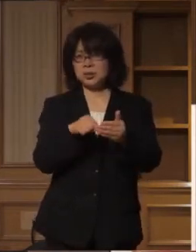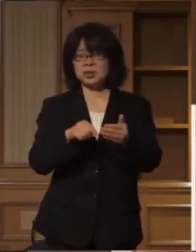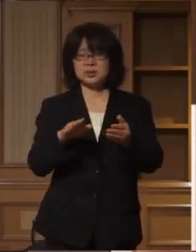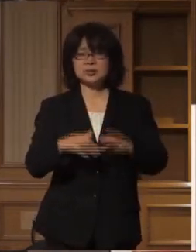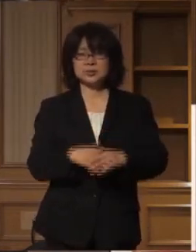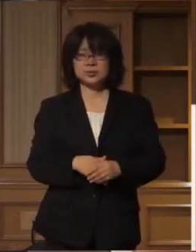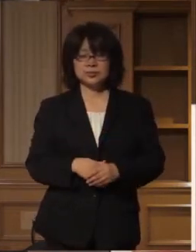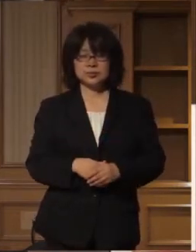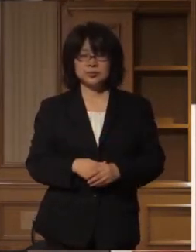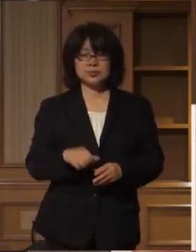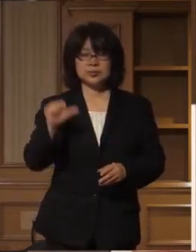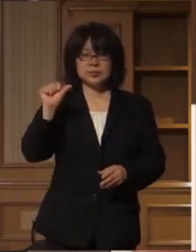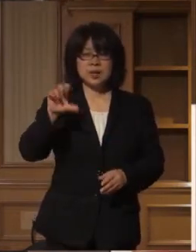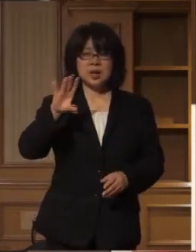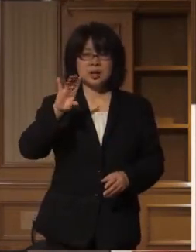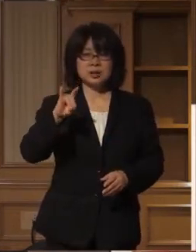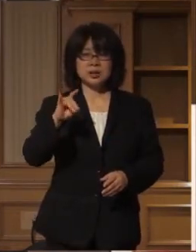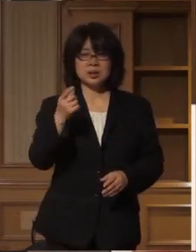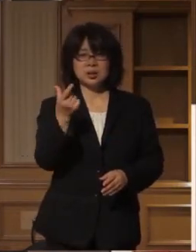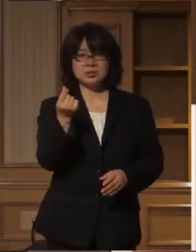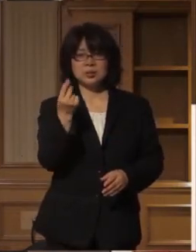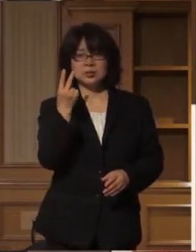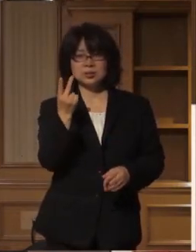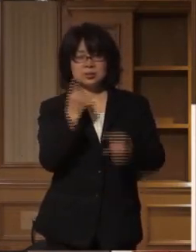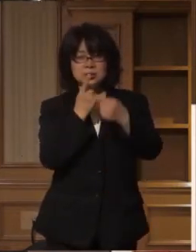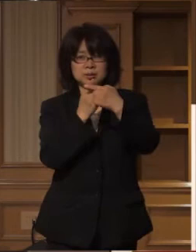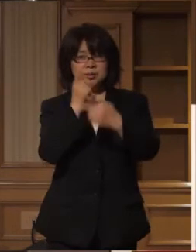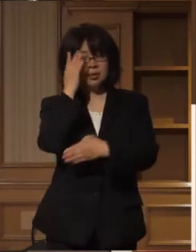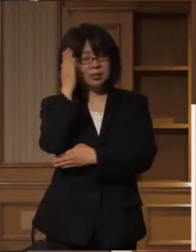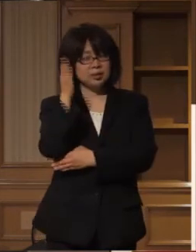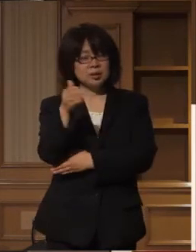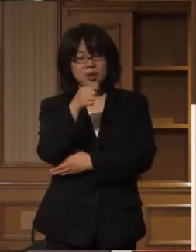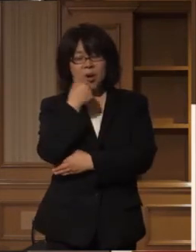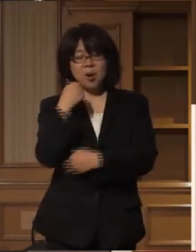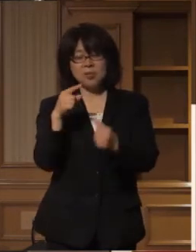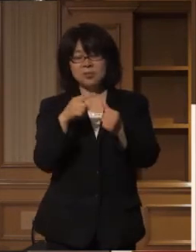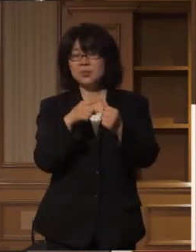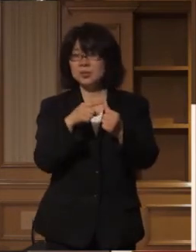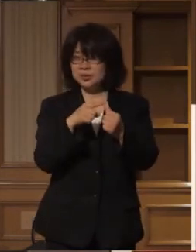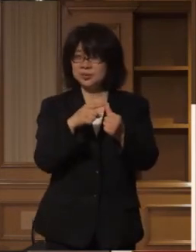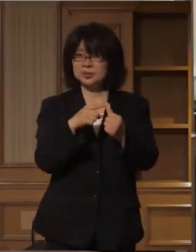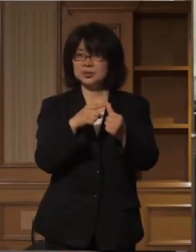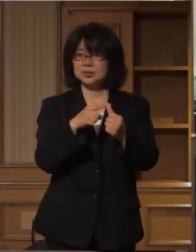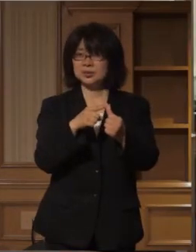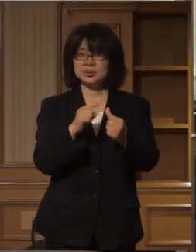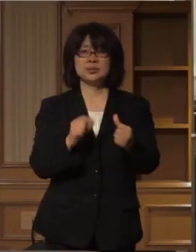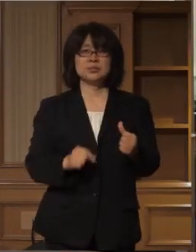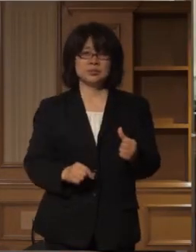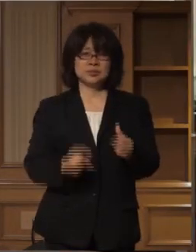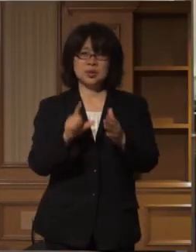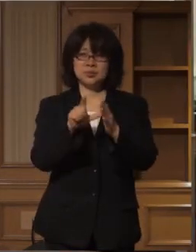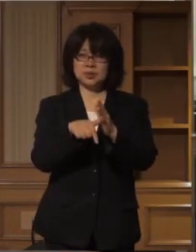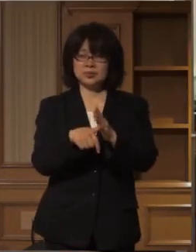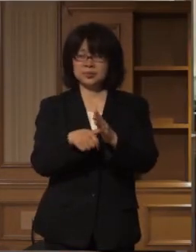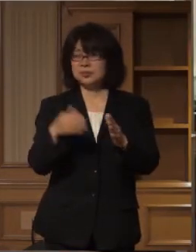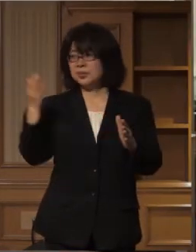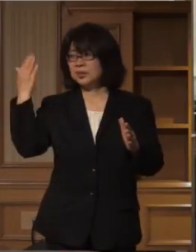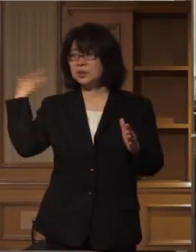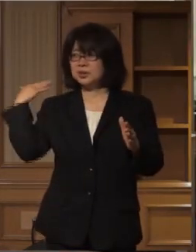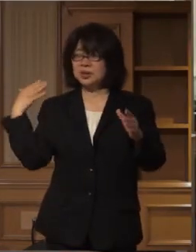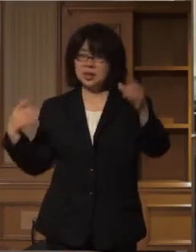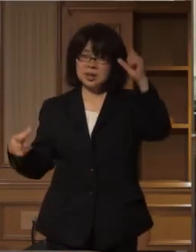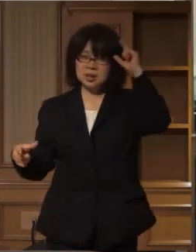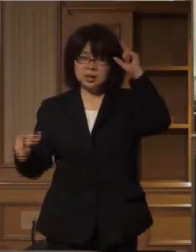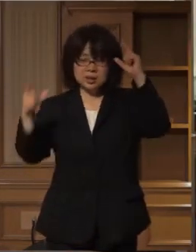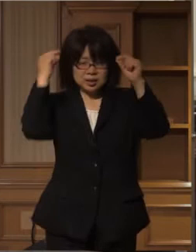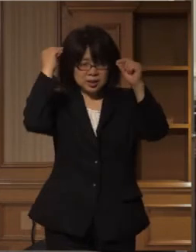学生時代に、大学生の時ですね、奥山実宣教師のですね、そのインド